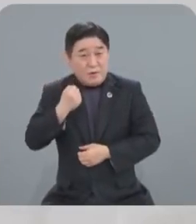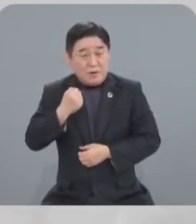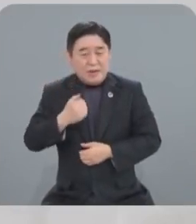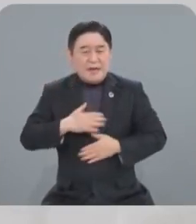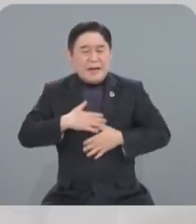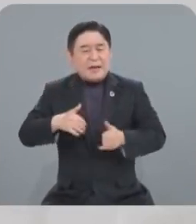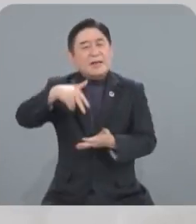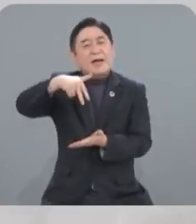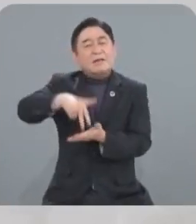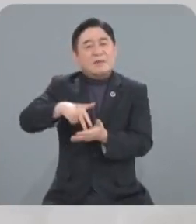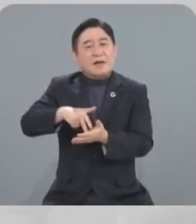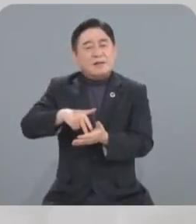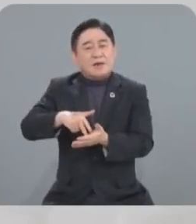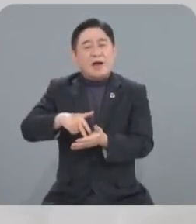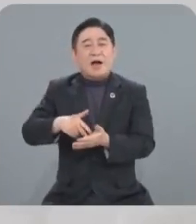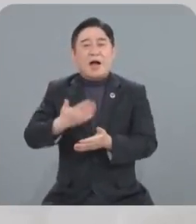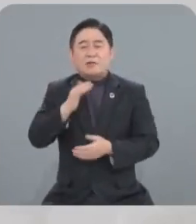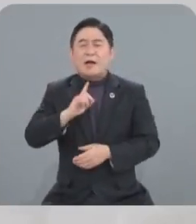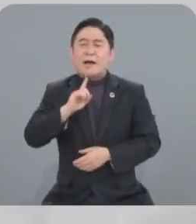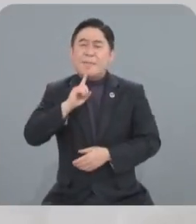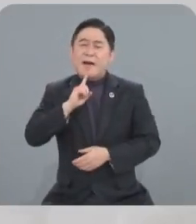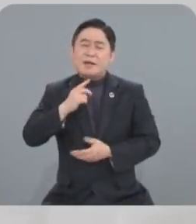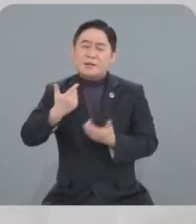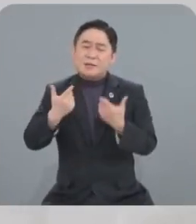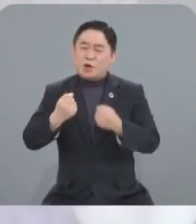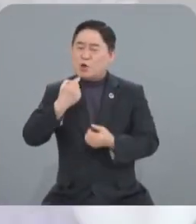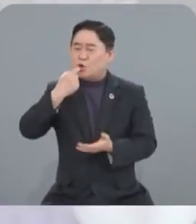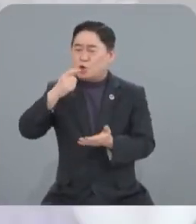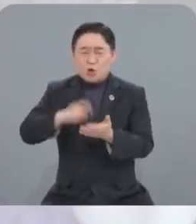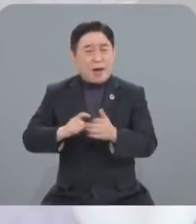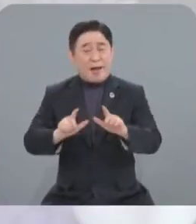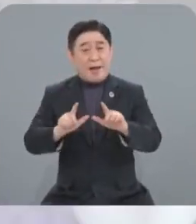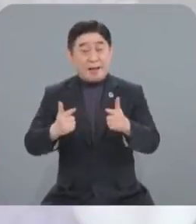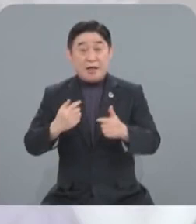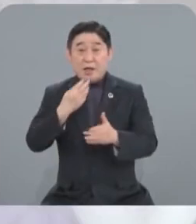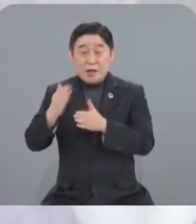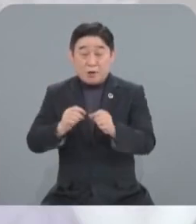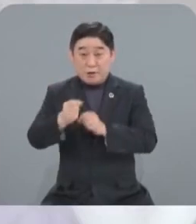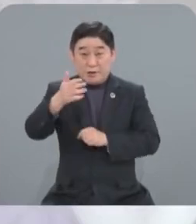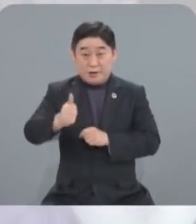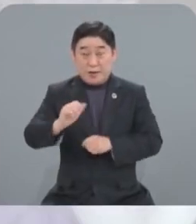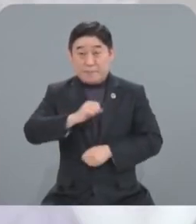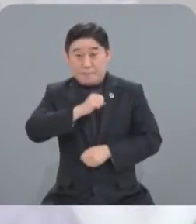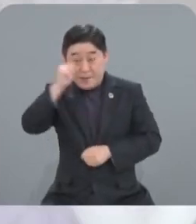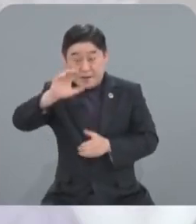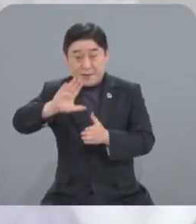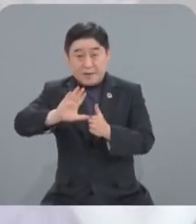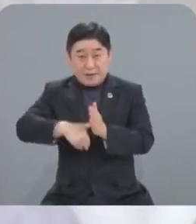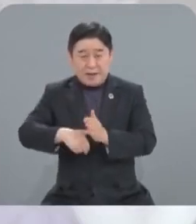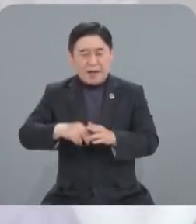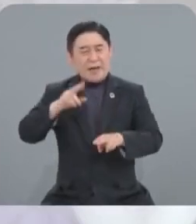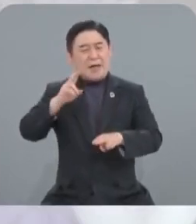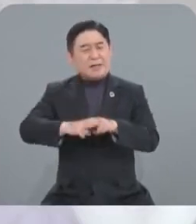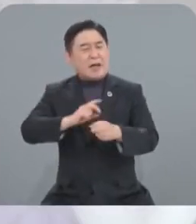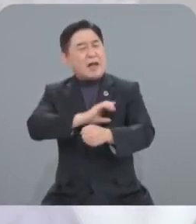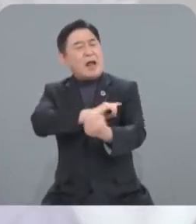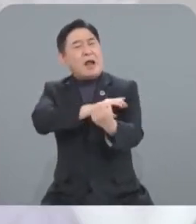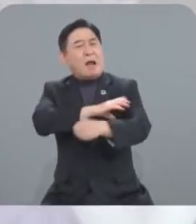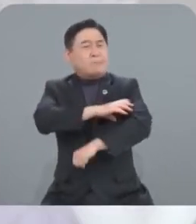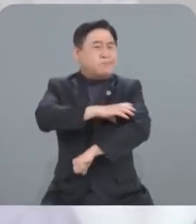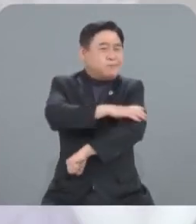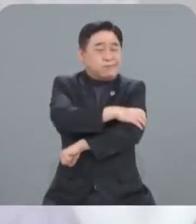살 수 있다는 건 말처럼 쉬운 일이 아닙니다 경기도 지사와 되어서도 자리와 권력에 연연하지